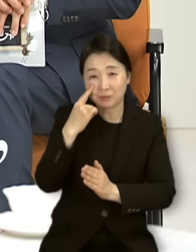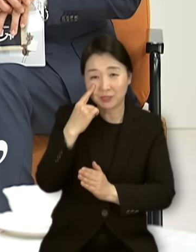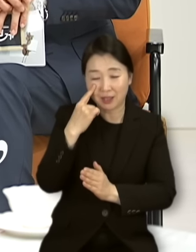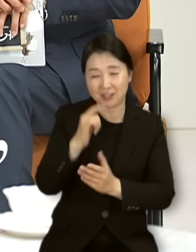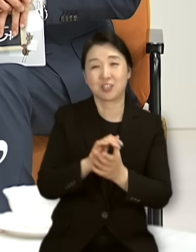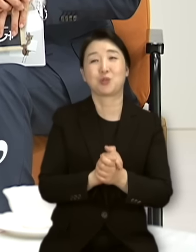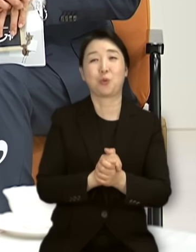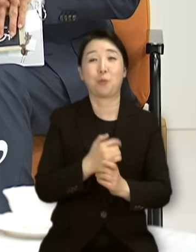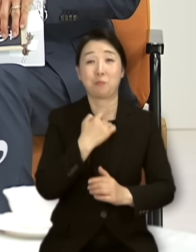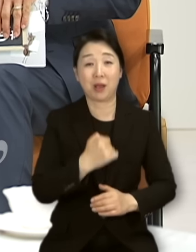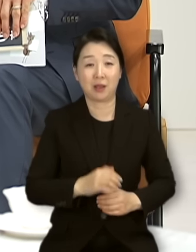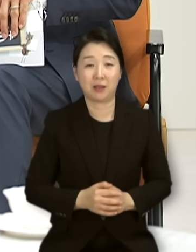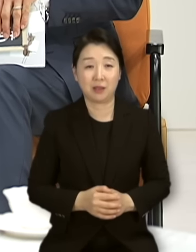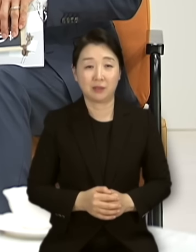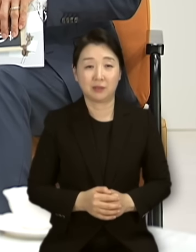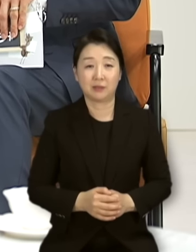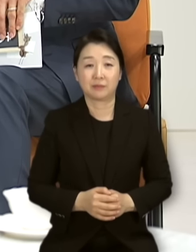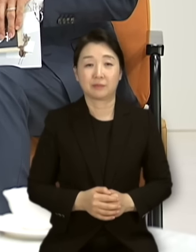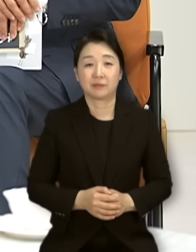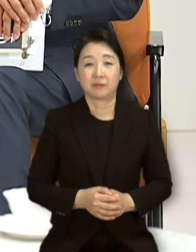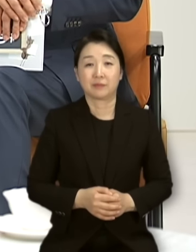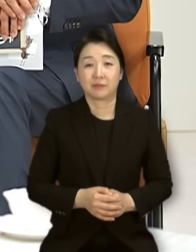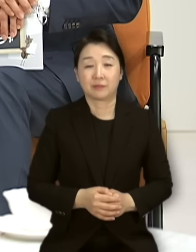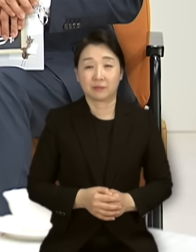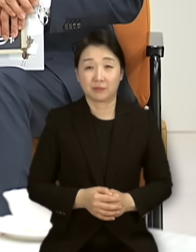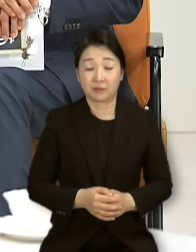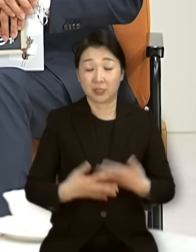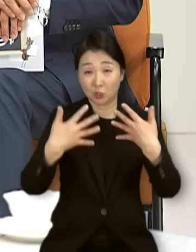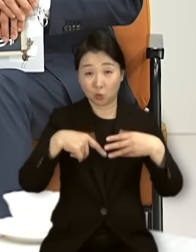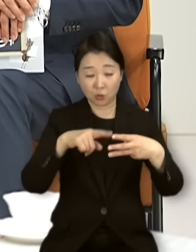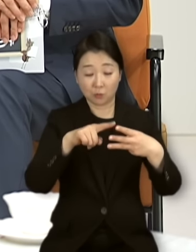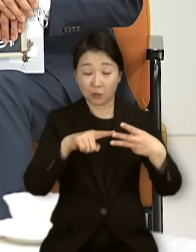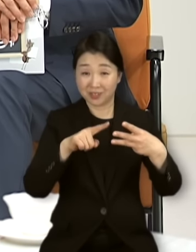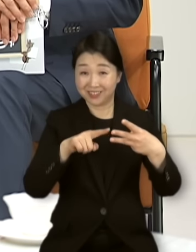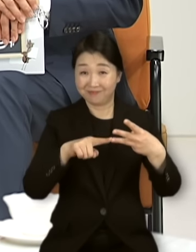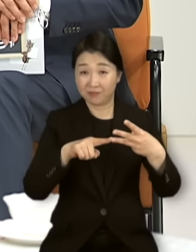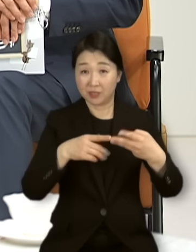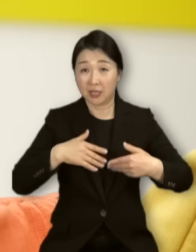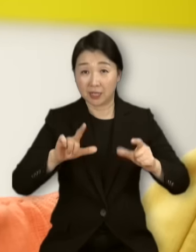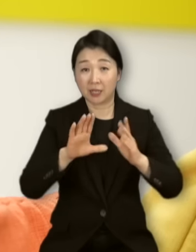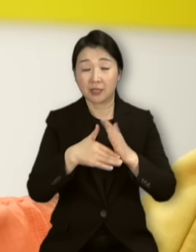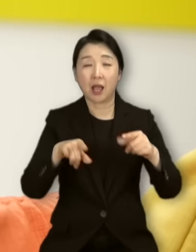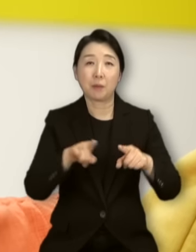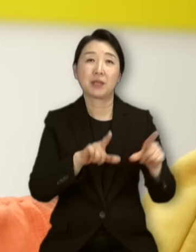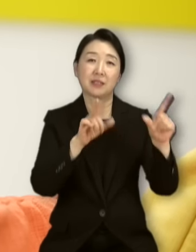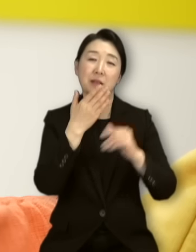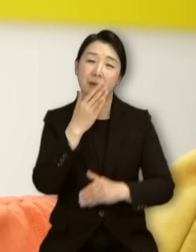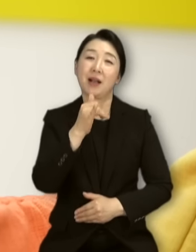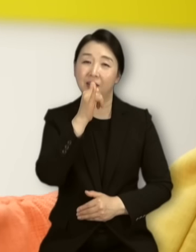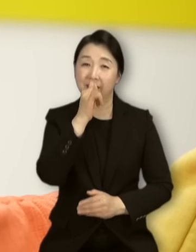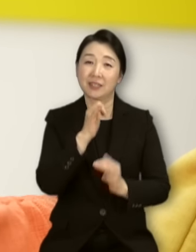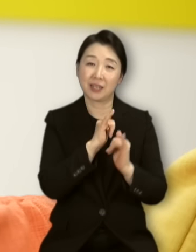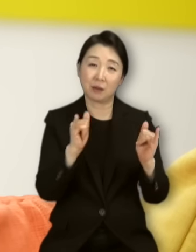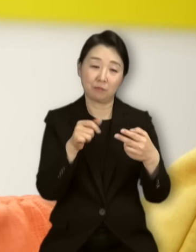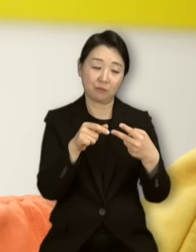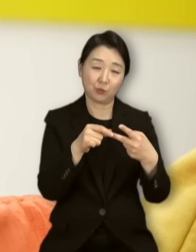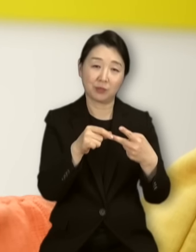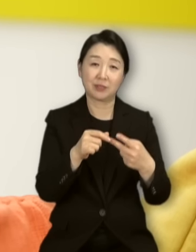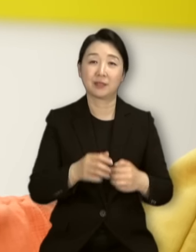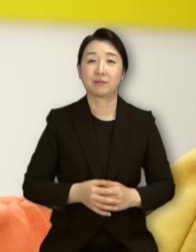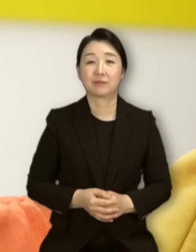걸 했었거든요 알아볼 수 있는 눈을 그래서 첫 번째로는 제 생일에 이제 같이 보낼 수 있는 사람 그 두